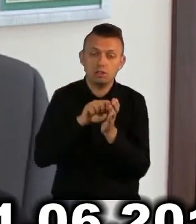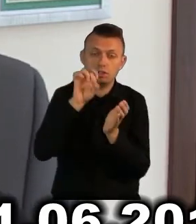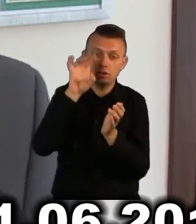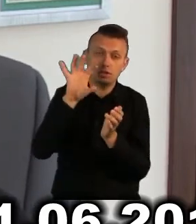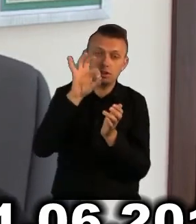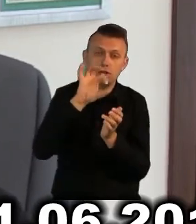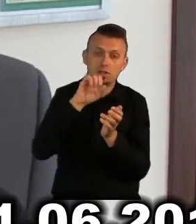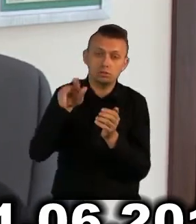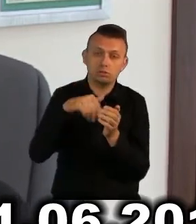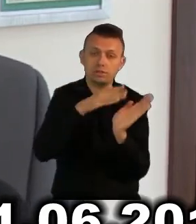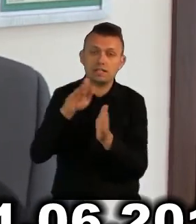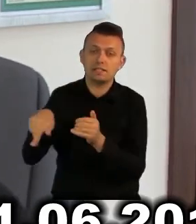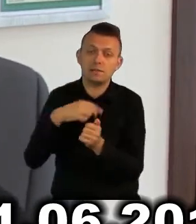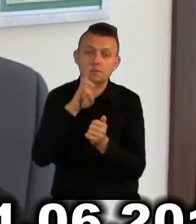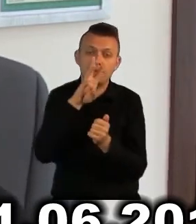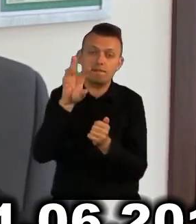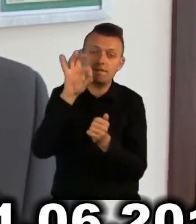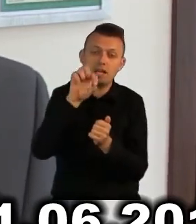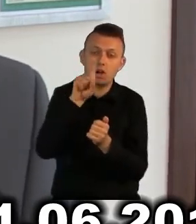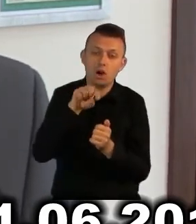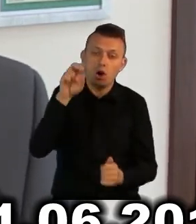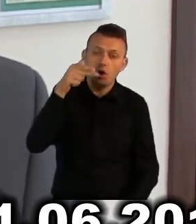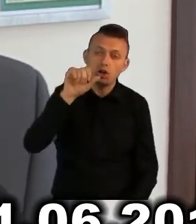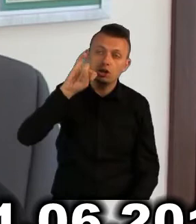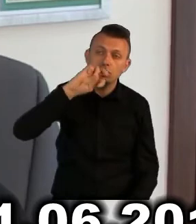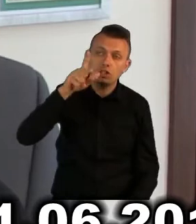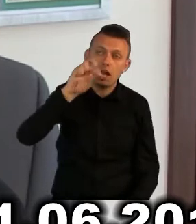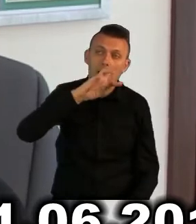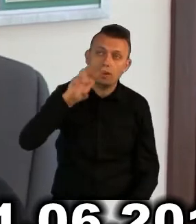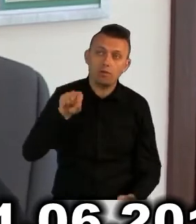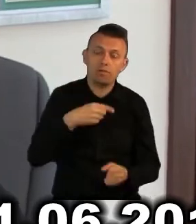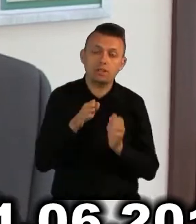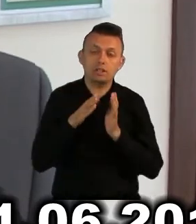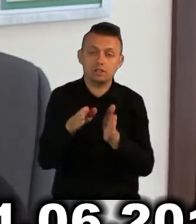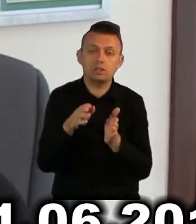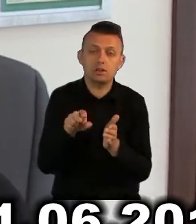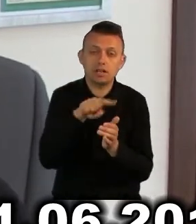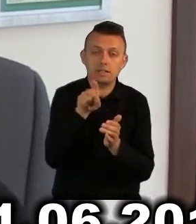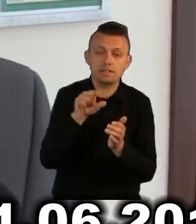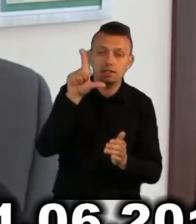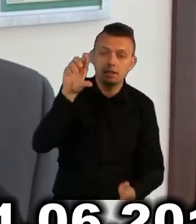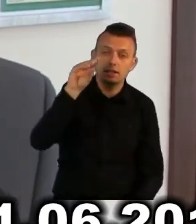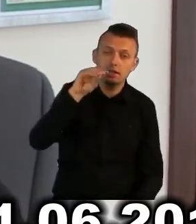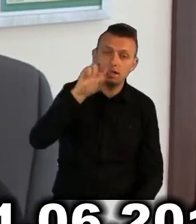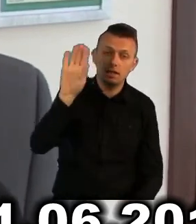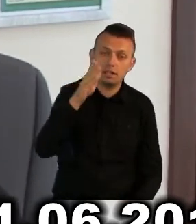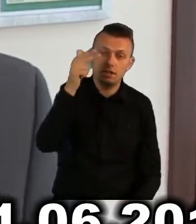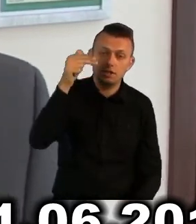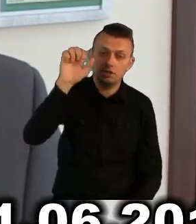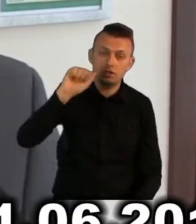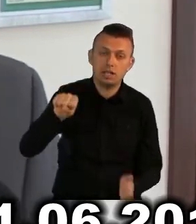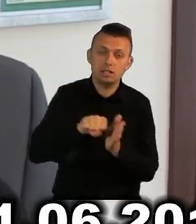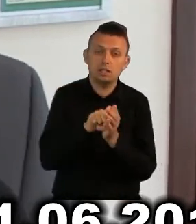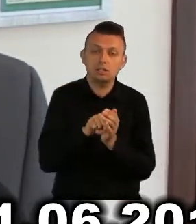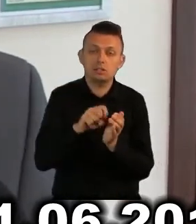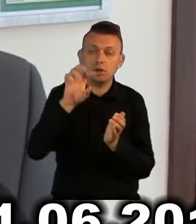miejscowość Woźniaków, Wysoka Wielka, to też jest droga powiatowa i droga Leszno, Szczegocin i tak dalej. Także to wartość